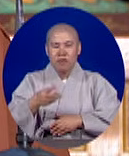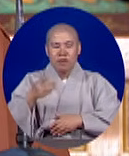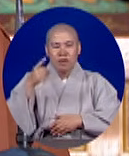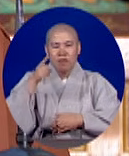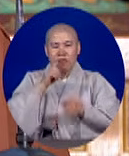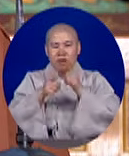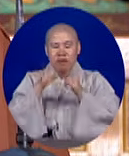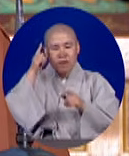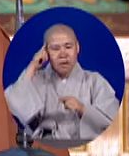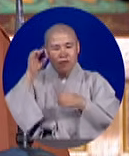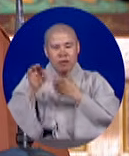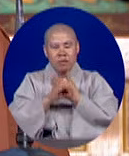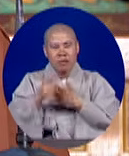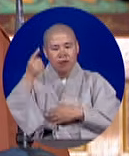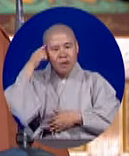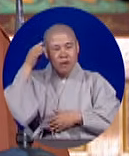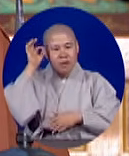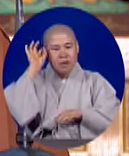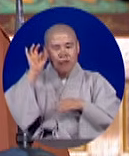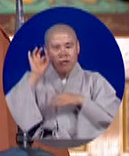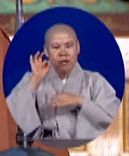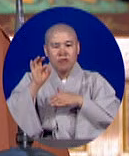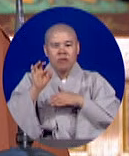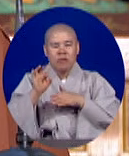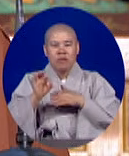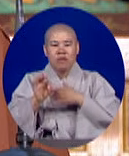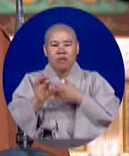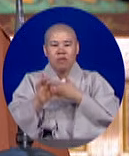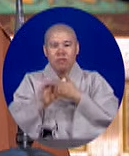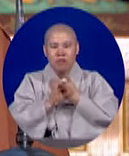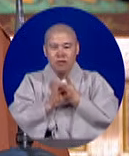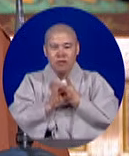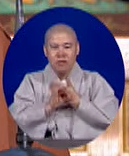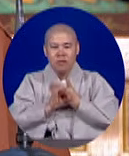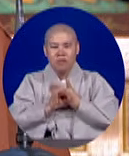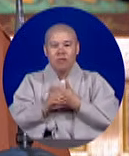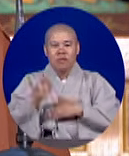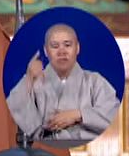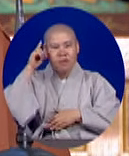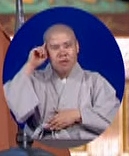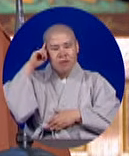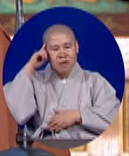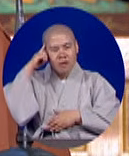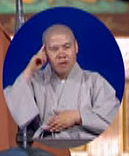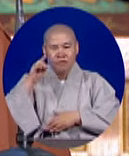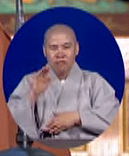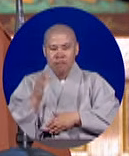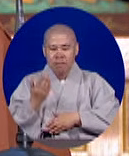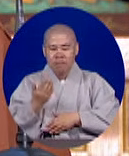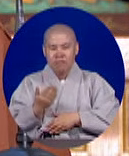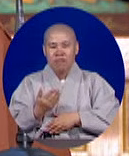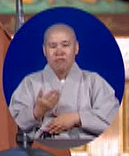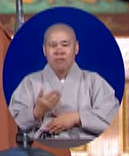일어나도 불생불멸이라는 생각을 일으켰다 하더라도 그것도 생각이에요.